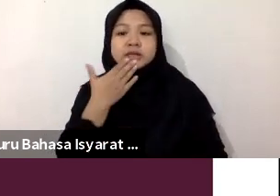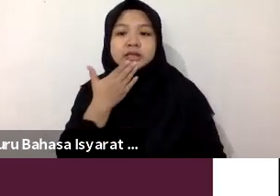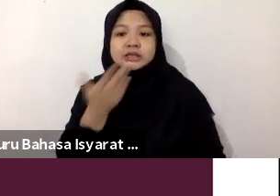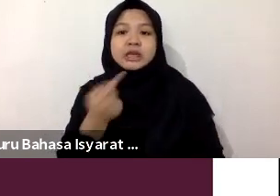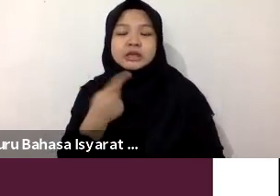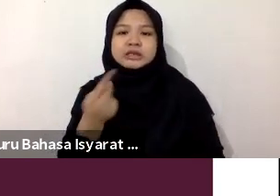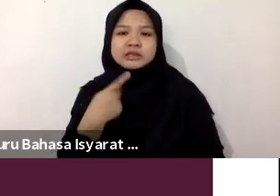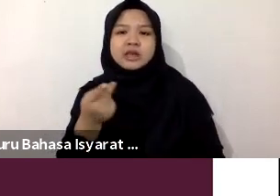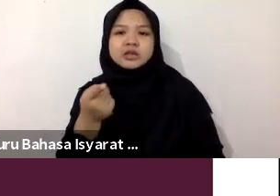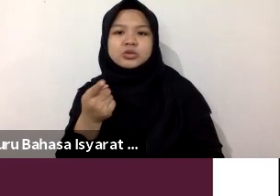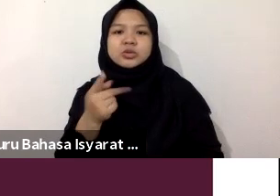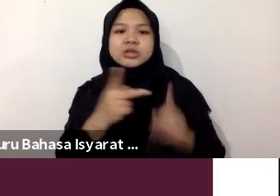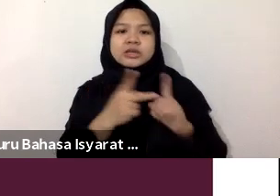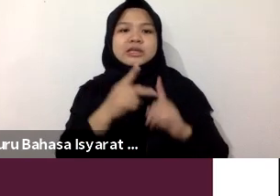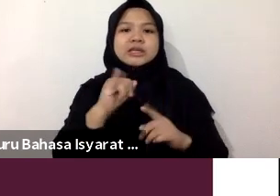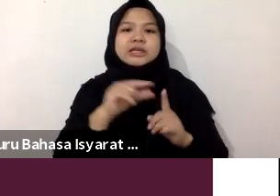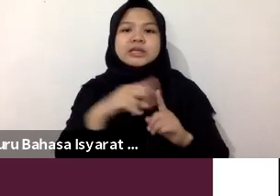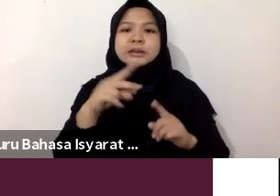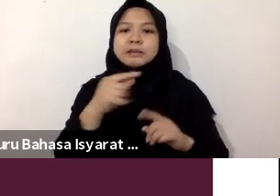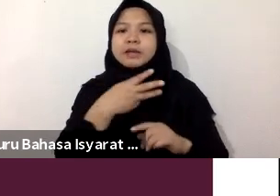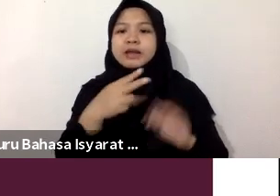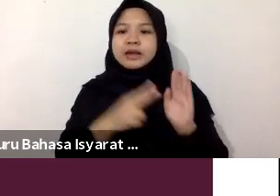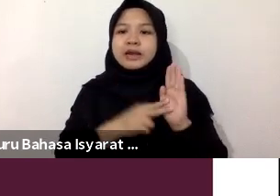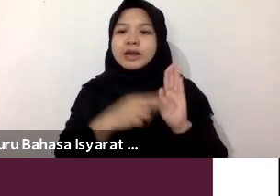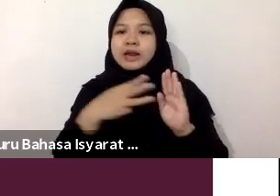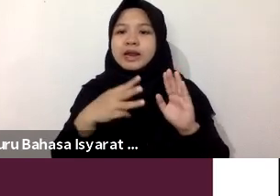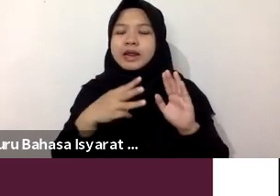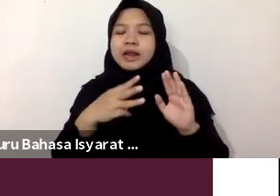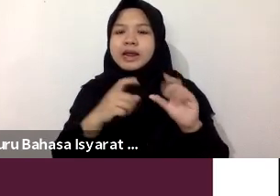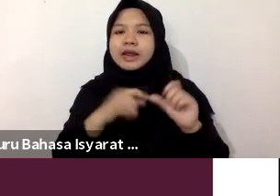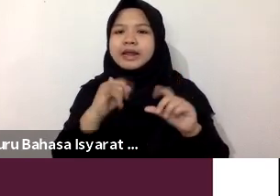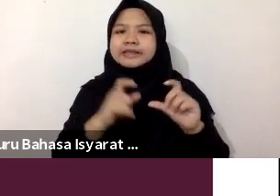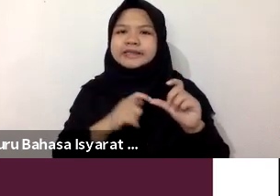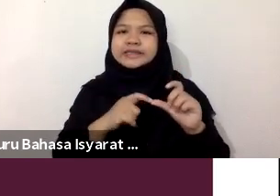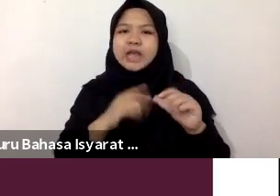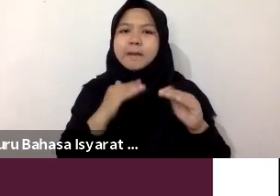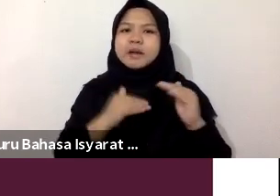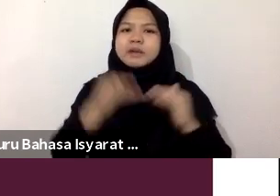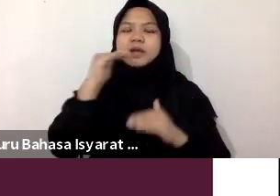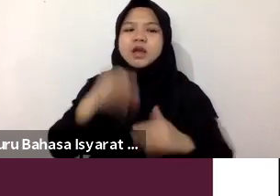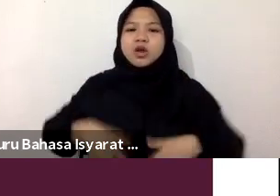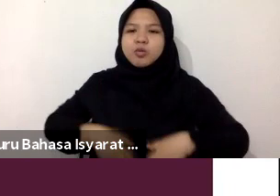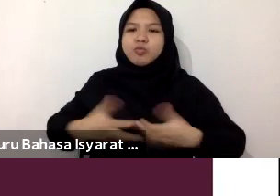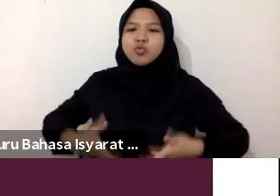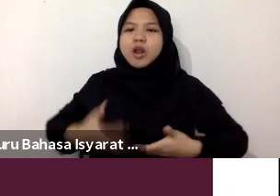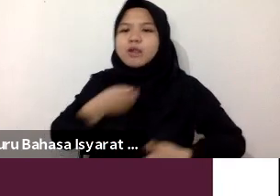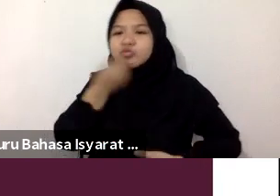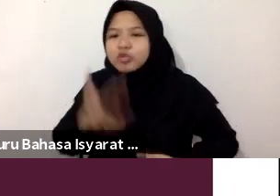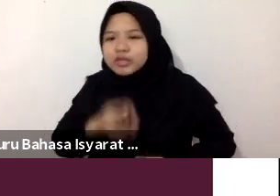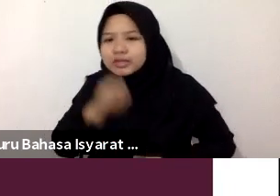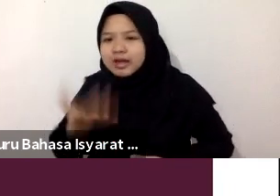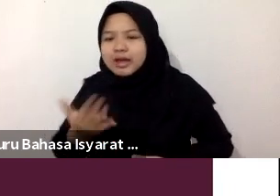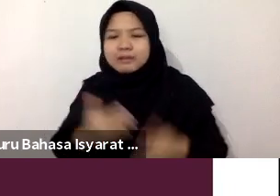sebagai hiperemesis gravidarum. Jadi emesis yang berlebihan, yaitu mual muntah yang berlebihan. Kalau itu